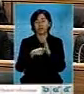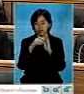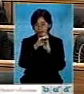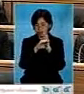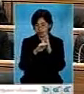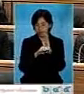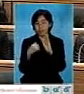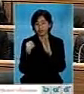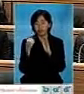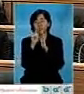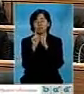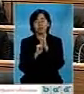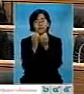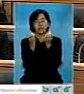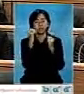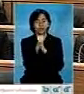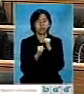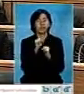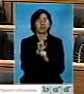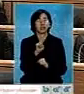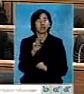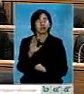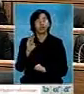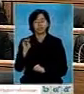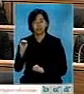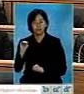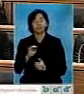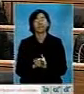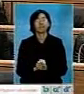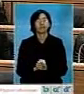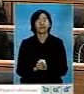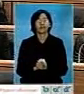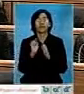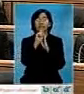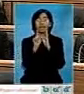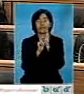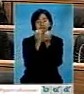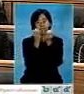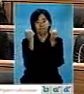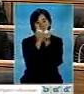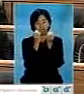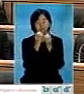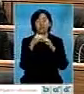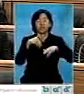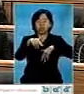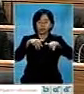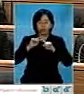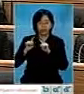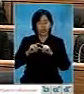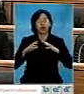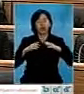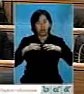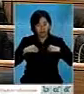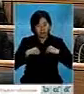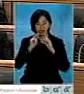เราเคยใช้ปี2540ซึ่งเป็นรัฐธรรมนูญที่ได้รับการยอมรับว่าเป็นฉบับ